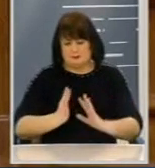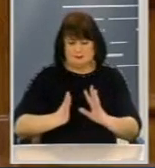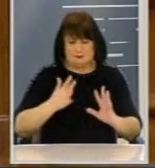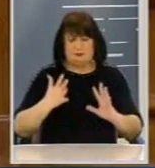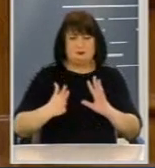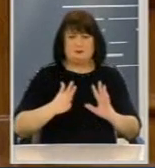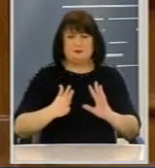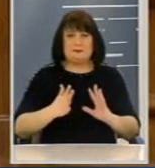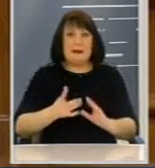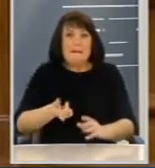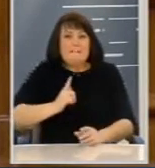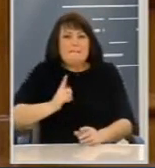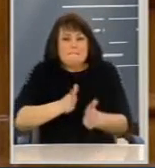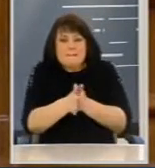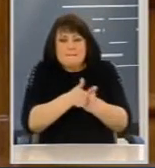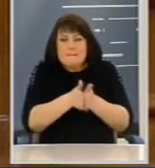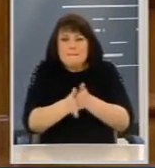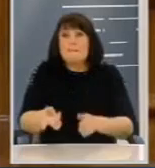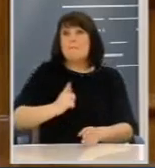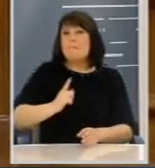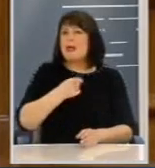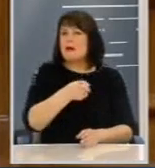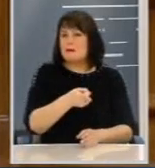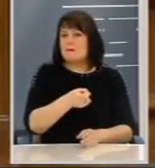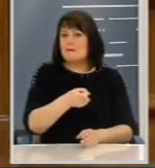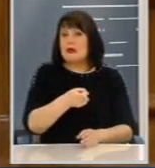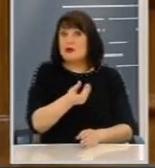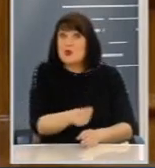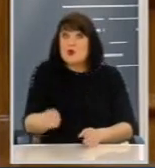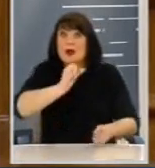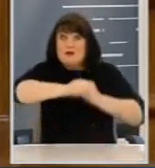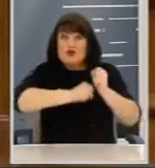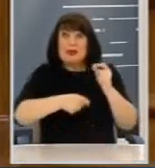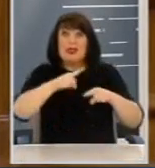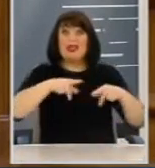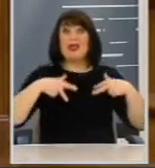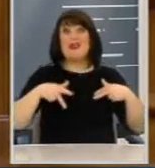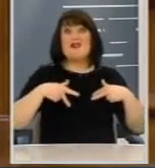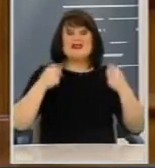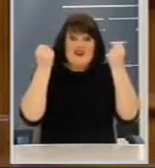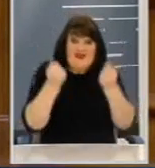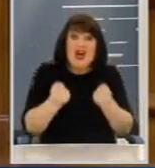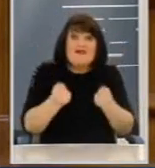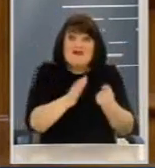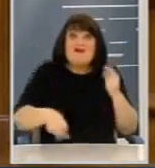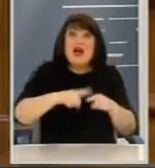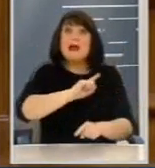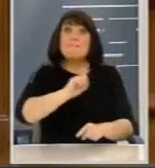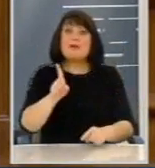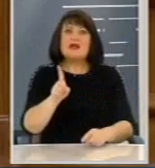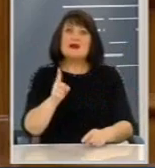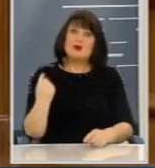που καιροφυλακτεί πραγματικά στη μεγάλη προσπάθεια που κάνει η ελληνική κυβέρνηση να μην φορτωθούν τα βάρη στον ελληνικό λαό, να